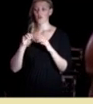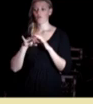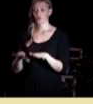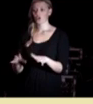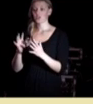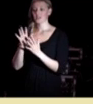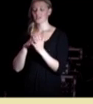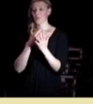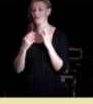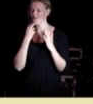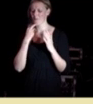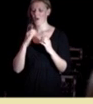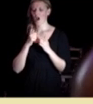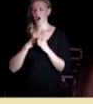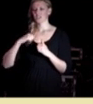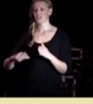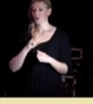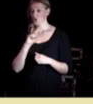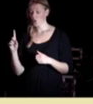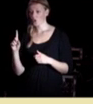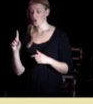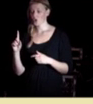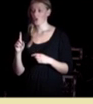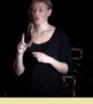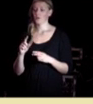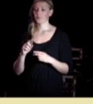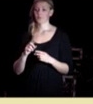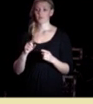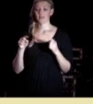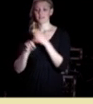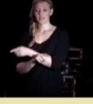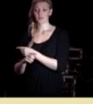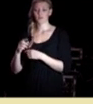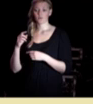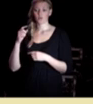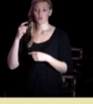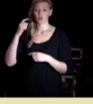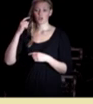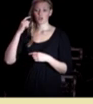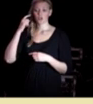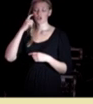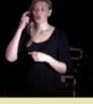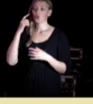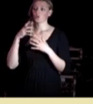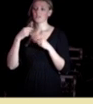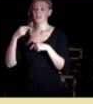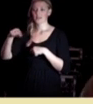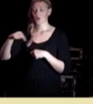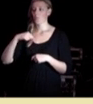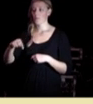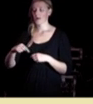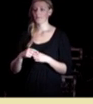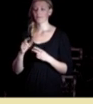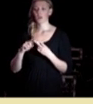flytskjema, hvem har ansvar når, litt sånn som formidlet i sted i forhold til psykoseforløpet. Og så har